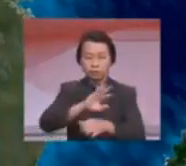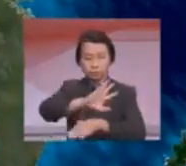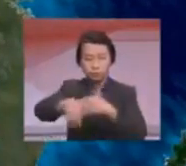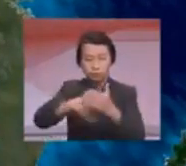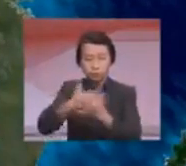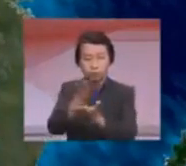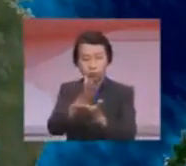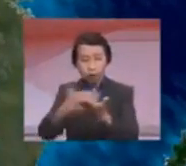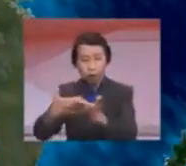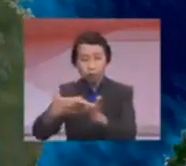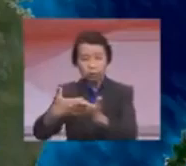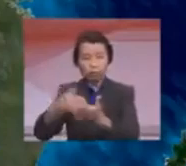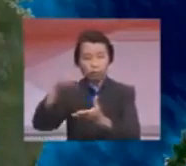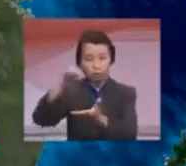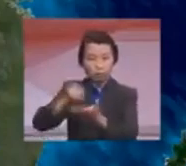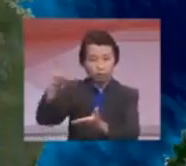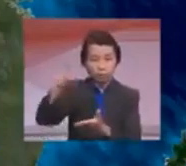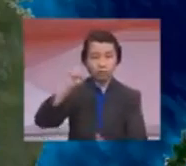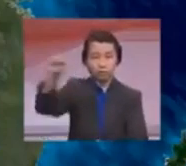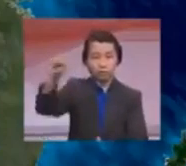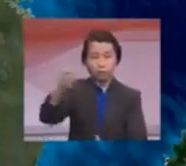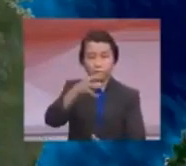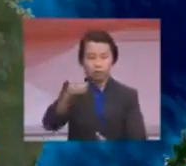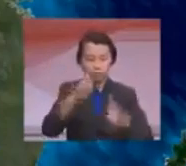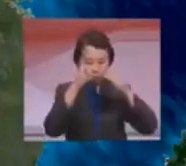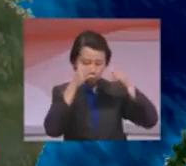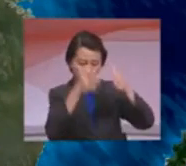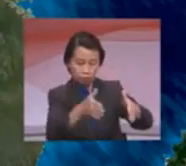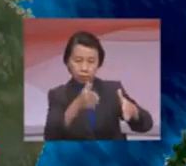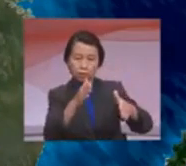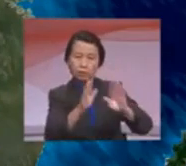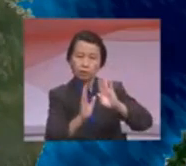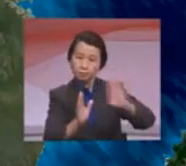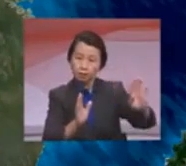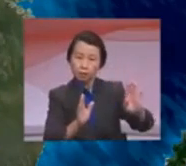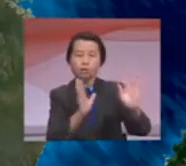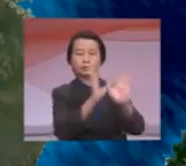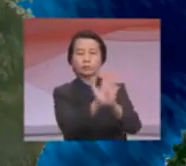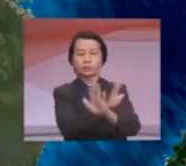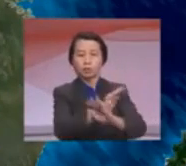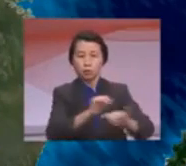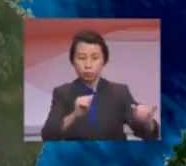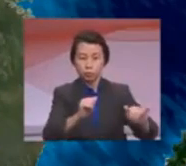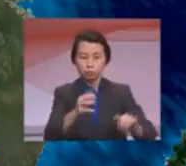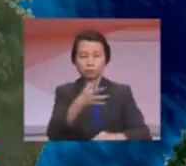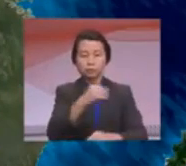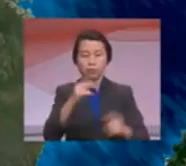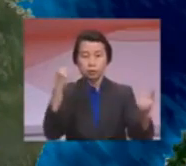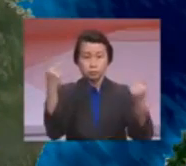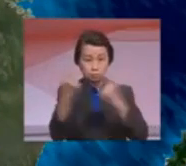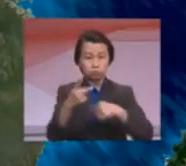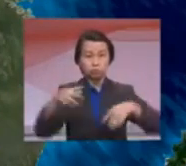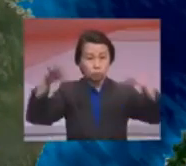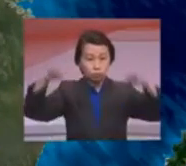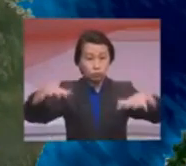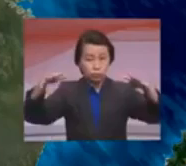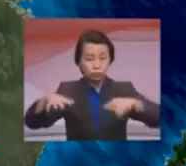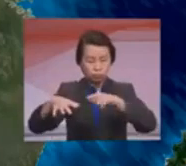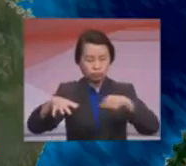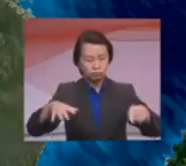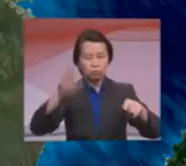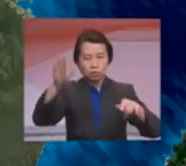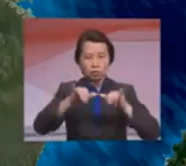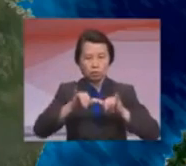bahagian di negeri Sabah dan juga lebih tertumpu di bahagian barat negeri Sarawak. Dan keadaan ini juga dijangkakan